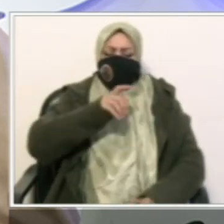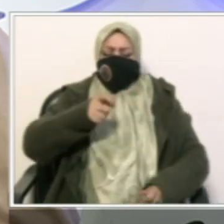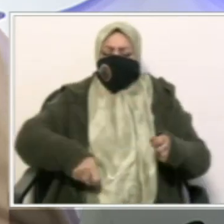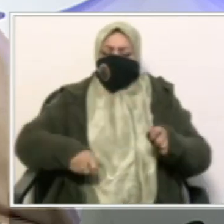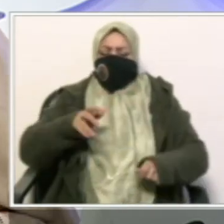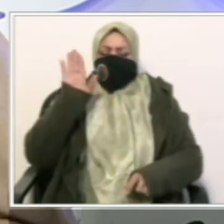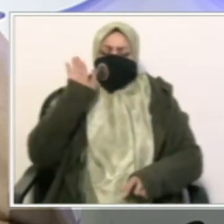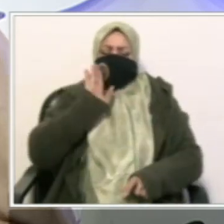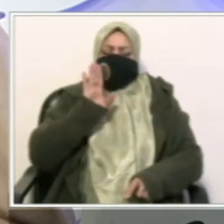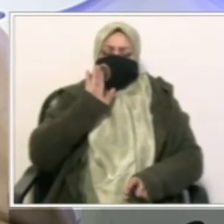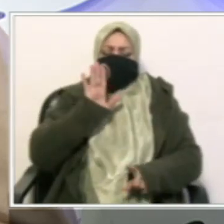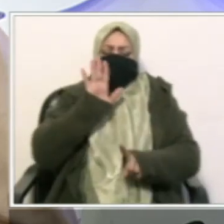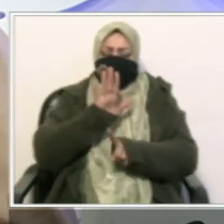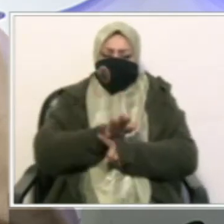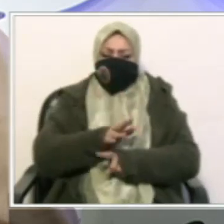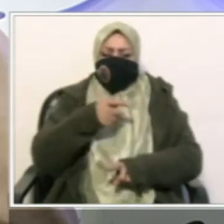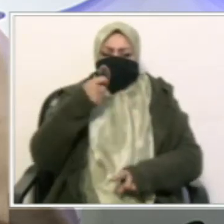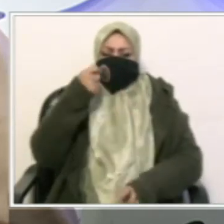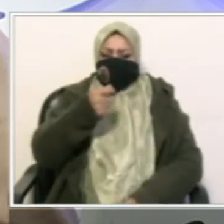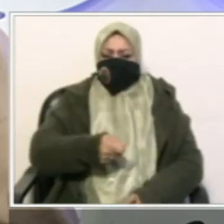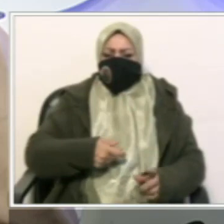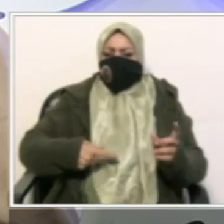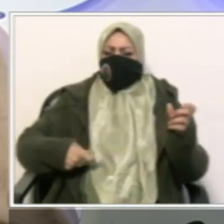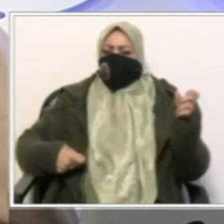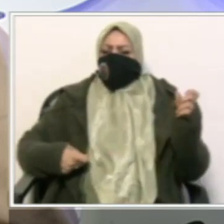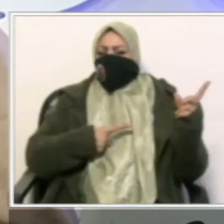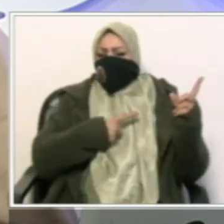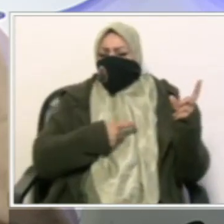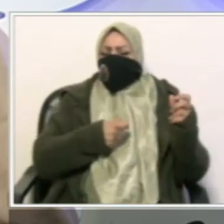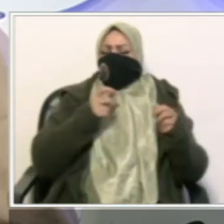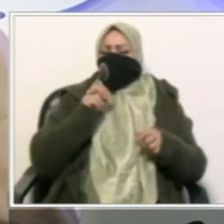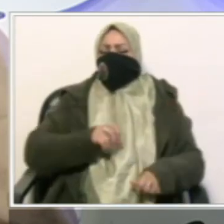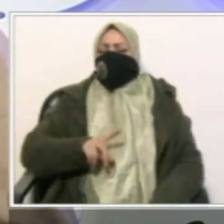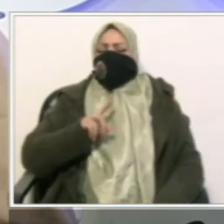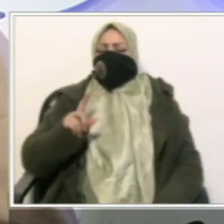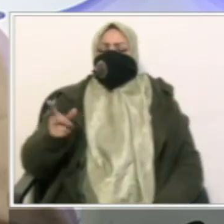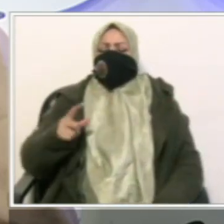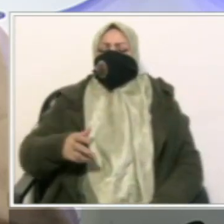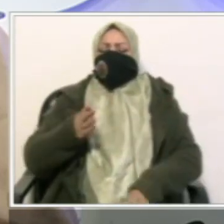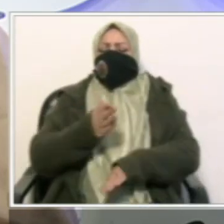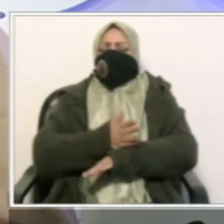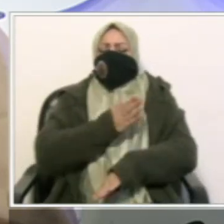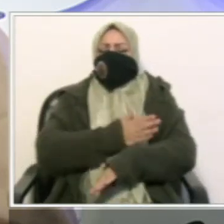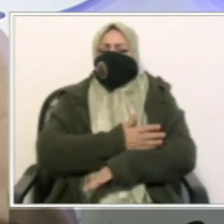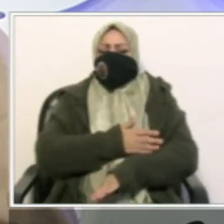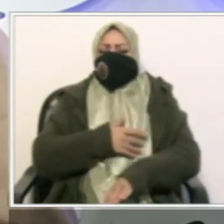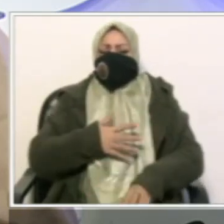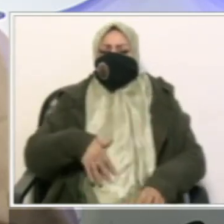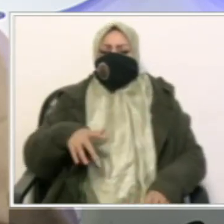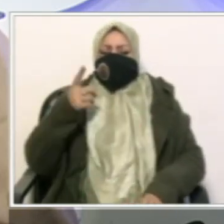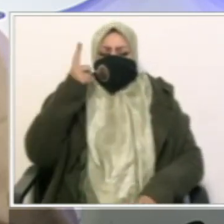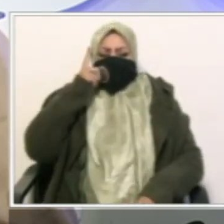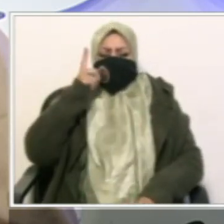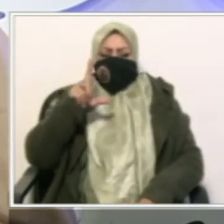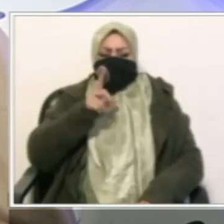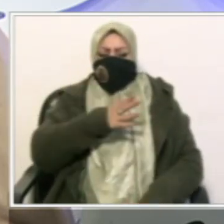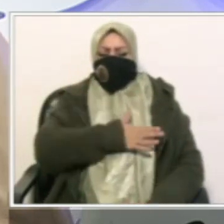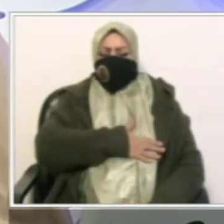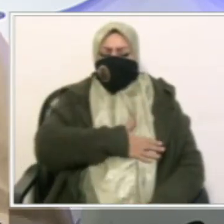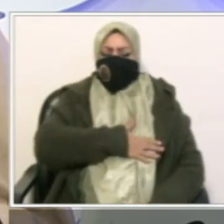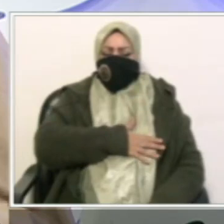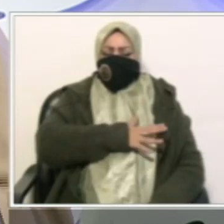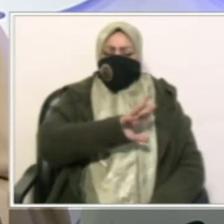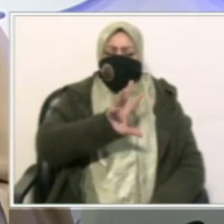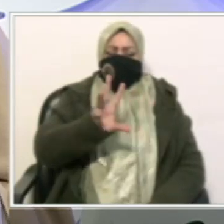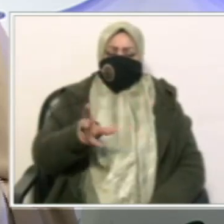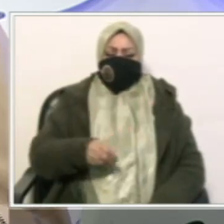وأرواحهم، ويعني تعبوا في سبيل حفظ هذا الوطن وفي الحدود وفي البوابات وفي المنافذ، والله أنا